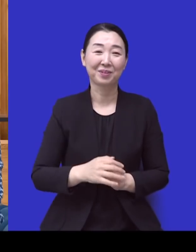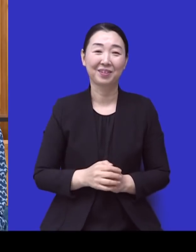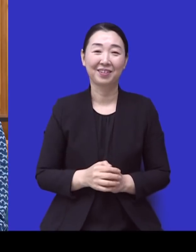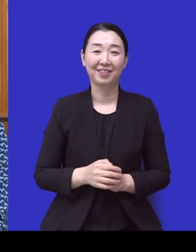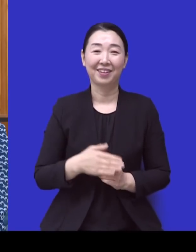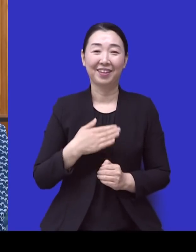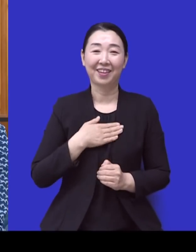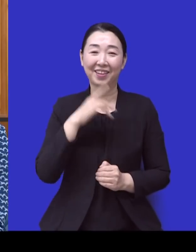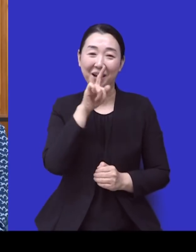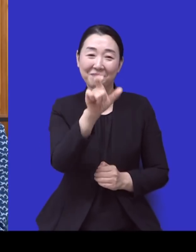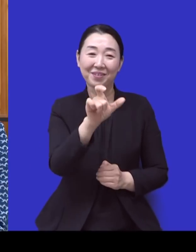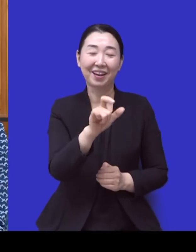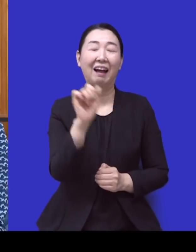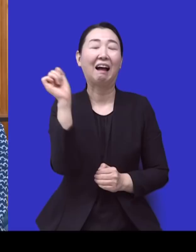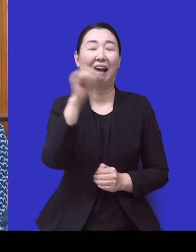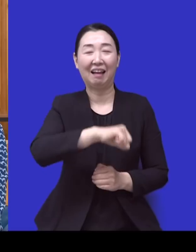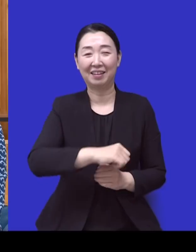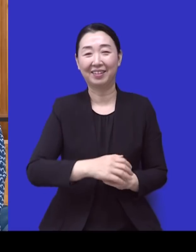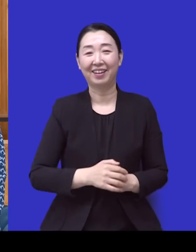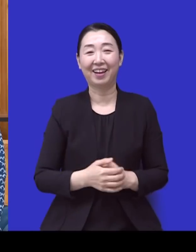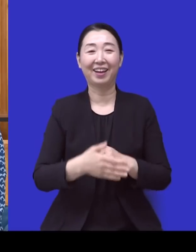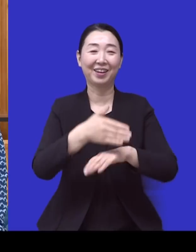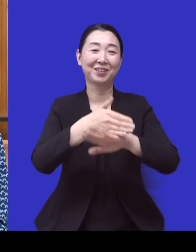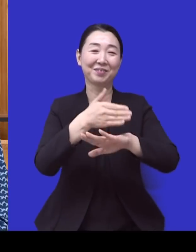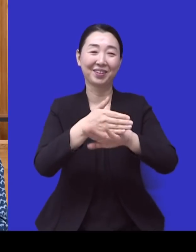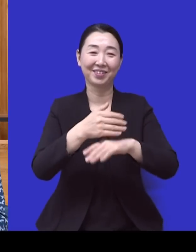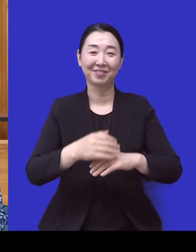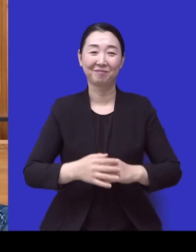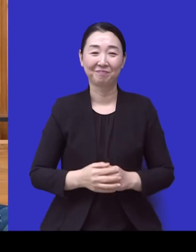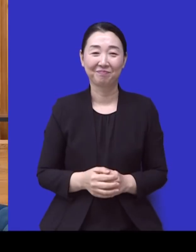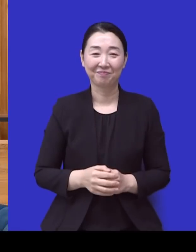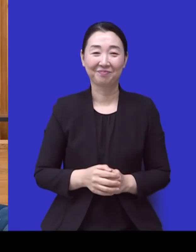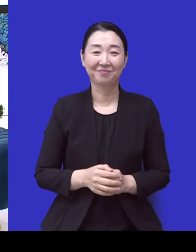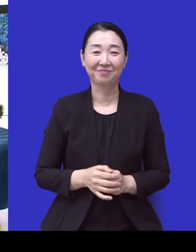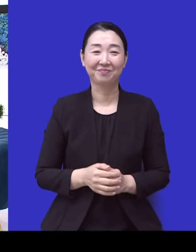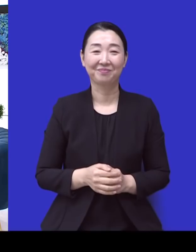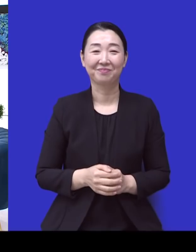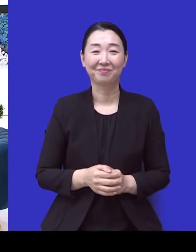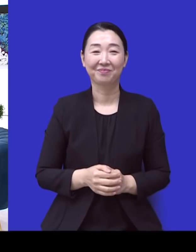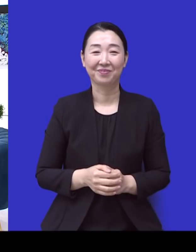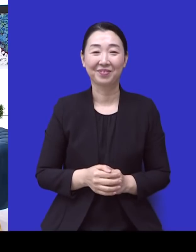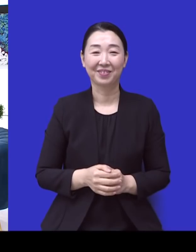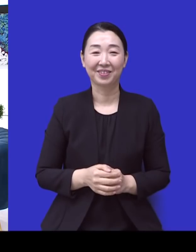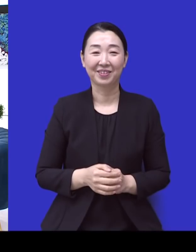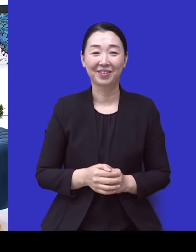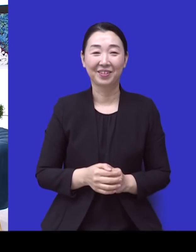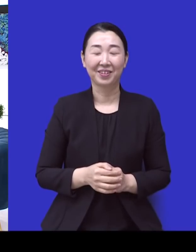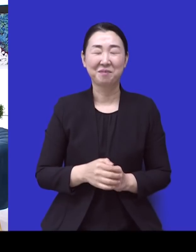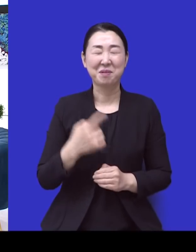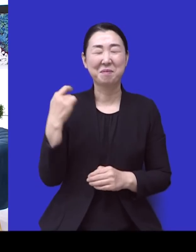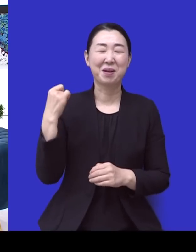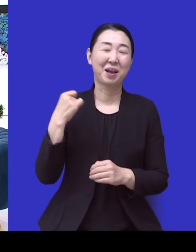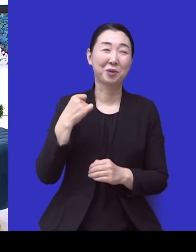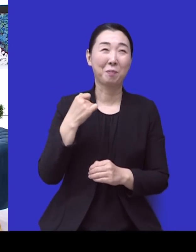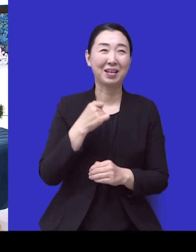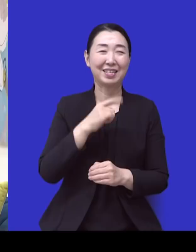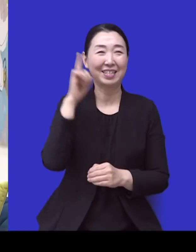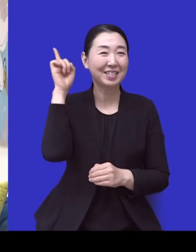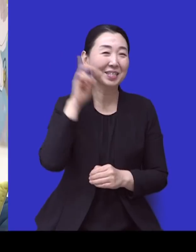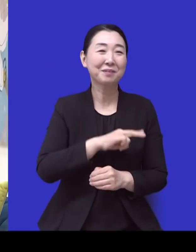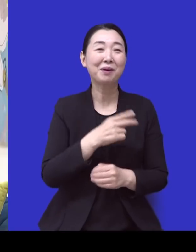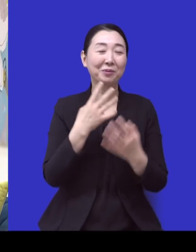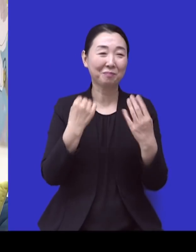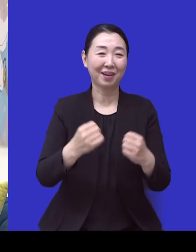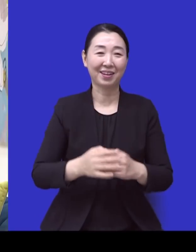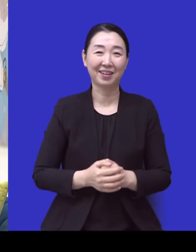그러시구나. 악플이었는데 아우, 그런 건 아주 고마운 건데. 고마운 거구나. 아, 예, 그러세요? 머리에 구멍 정도 나이죠. 그래도요? 근데